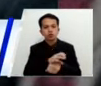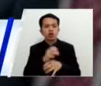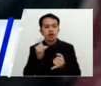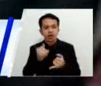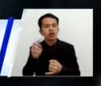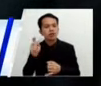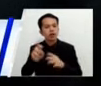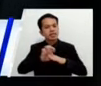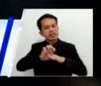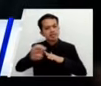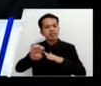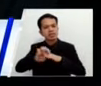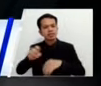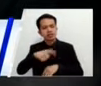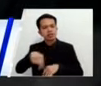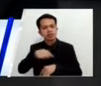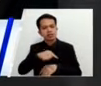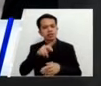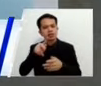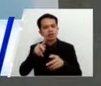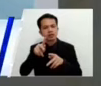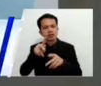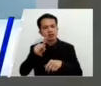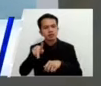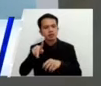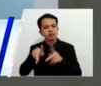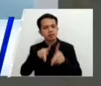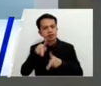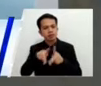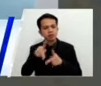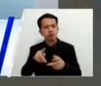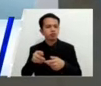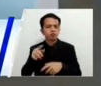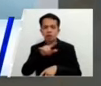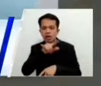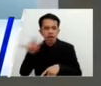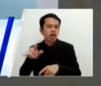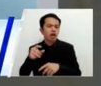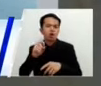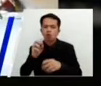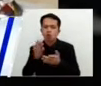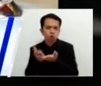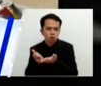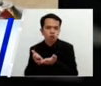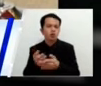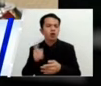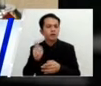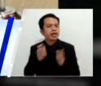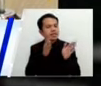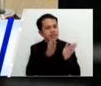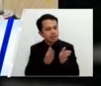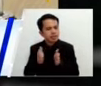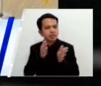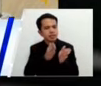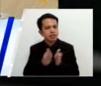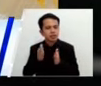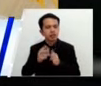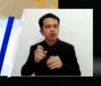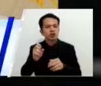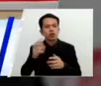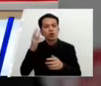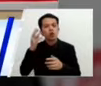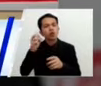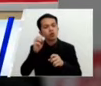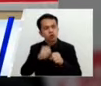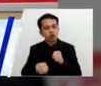by whatever means, by air or by sea. And let's make all the preparations so that nakamalapit na lahat ng asset